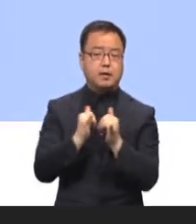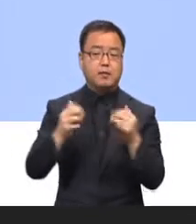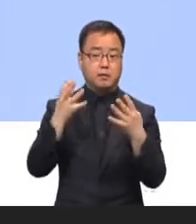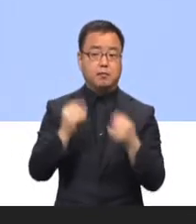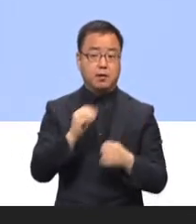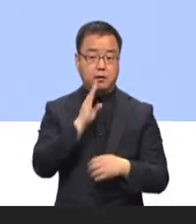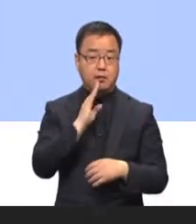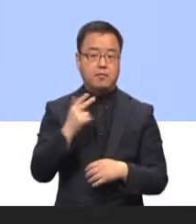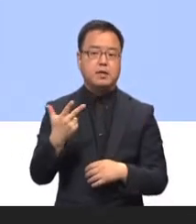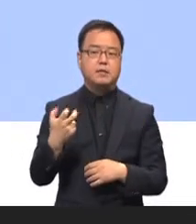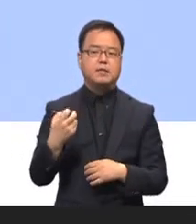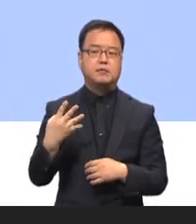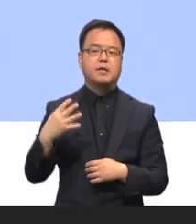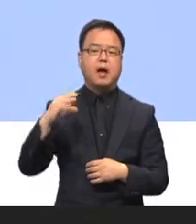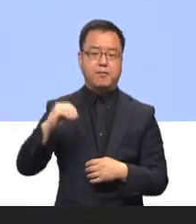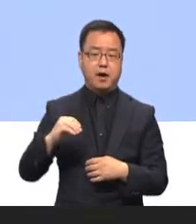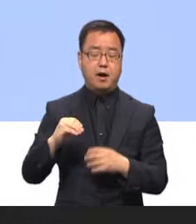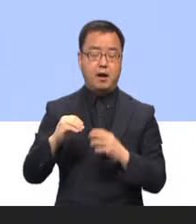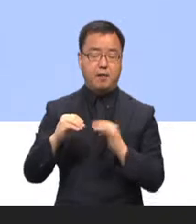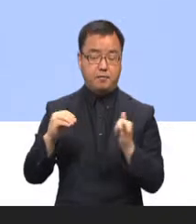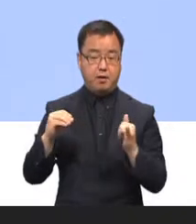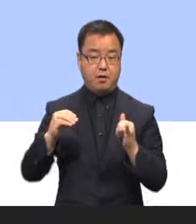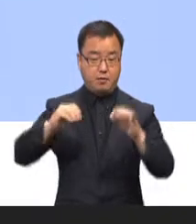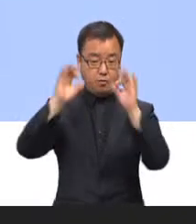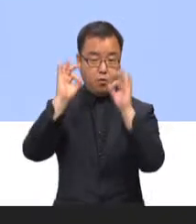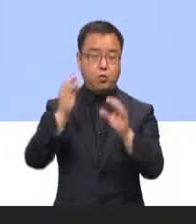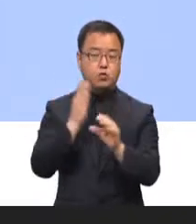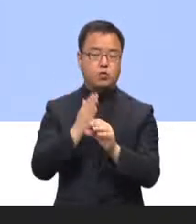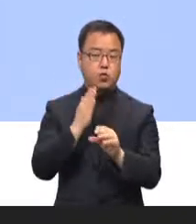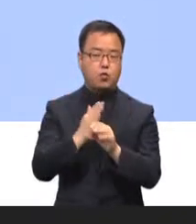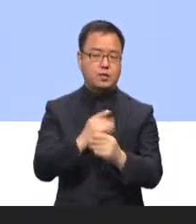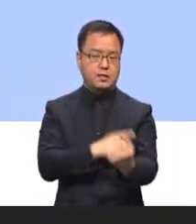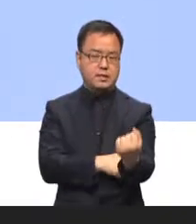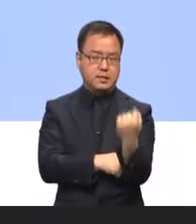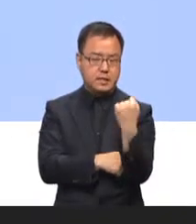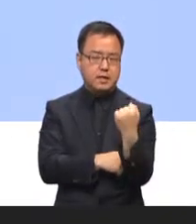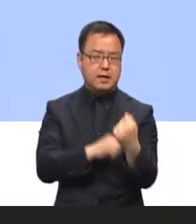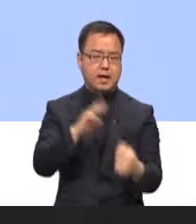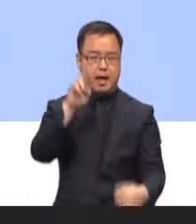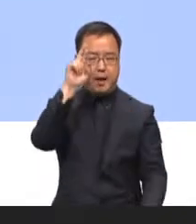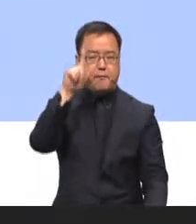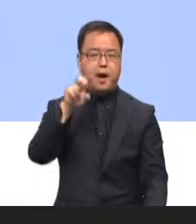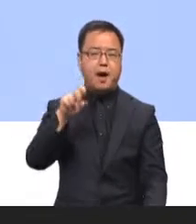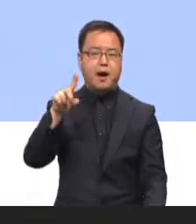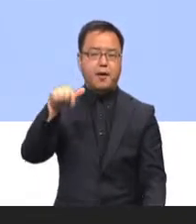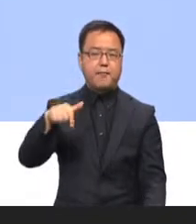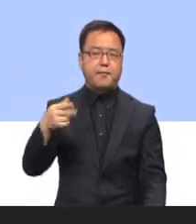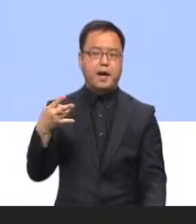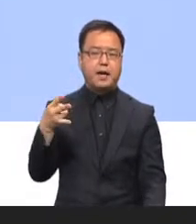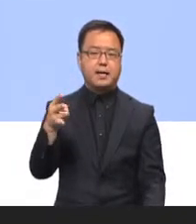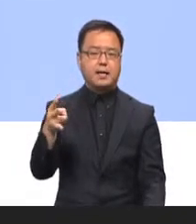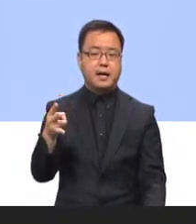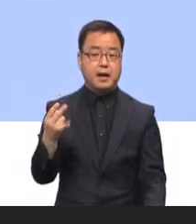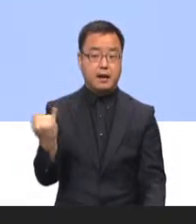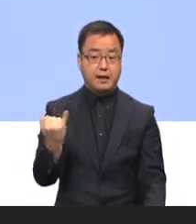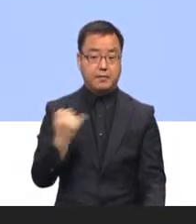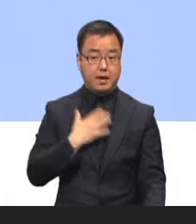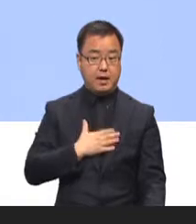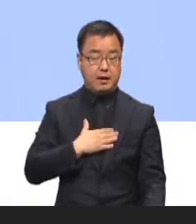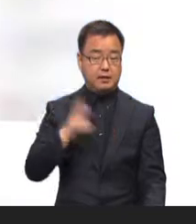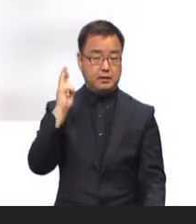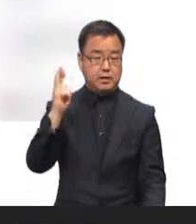구독자를 가진 파워 유튜버 방 막내 할머니 수정한 많이들 들어보셨을 거라고 생각해요 주 구독자가